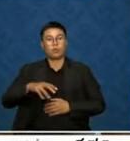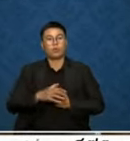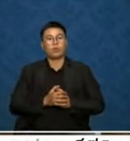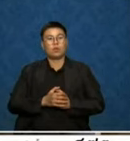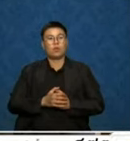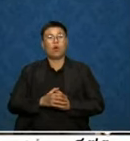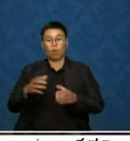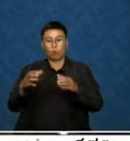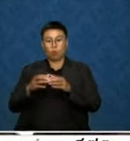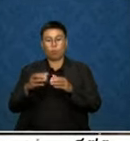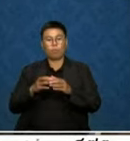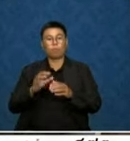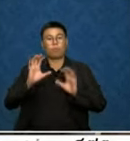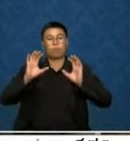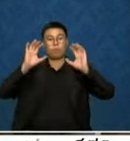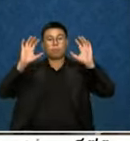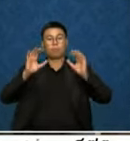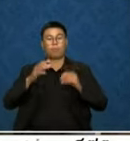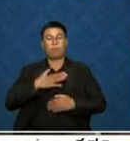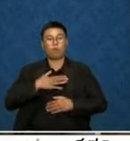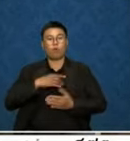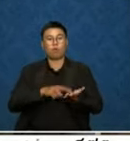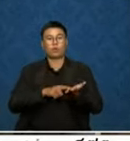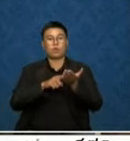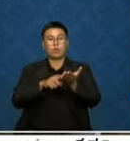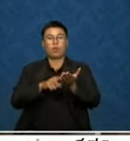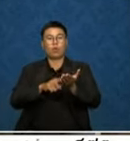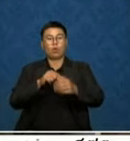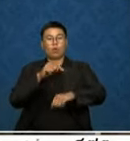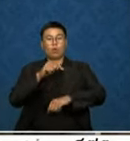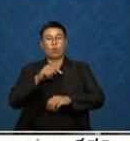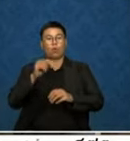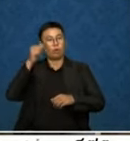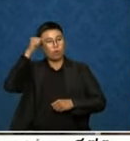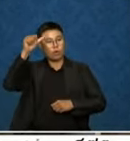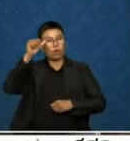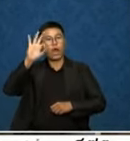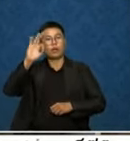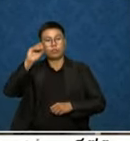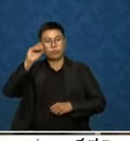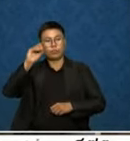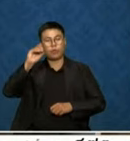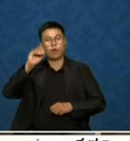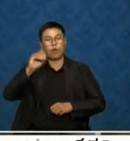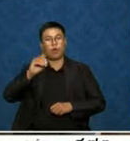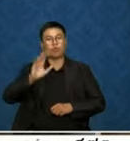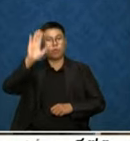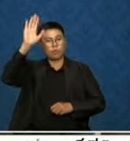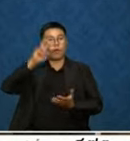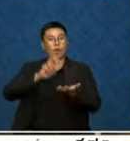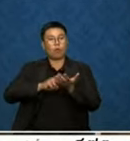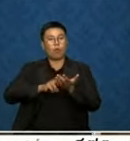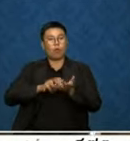วิปรัฐบาลผมขอเสนอระยะเวลาในการพิจารณา90วันครับขอผู้รับรองด้วยครับ